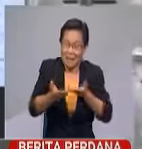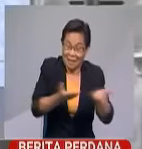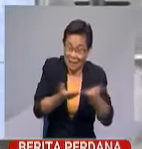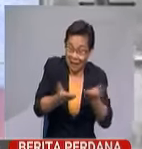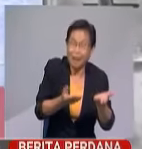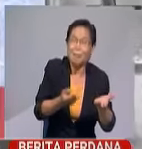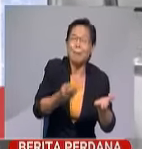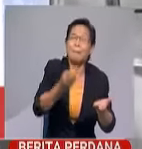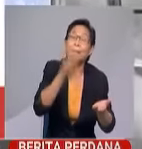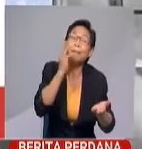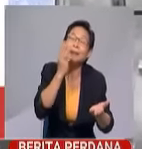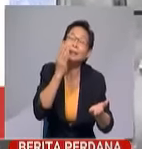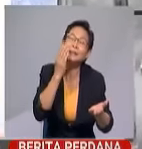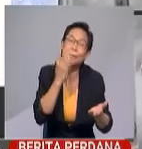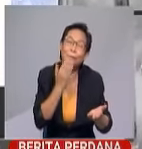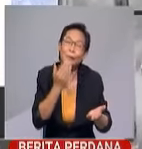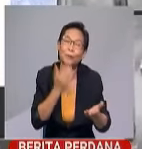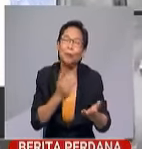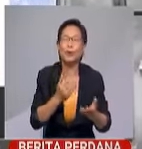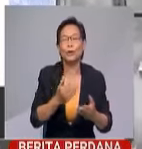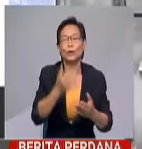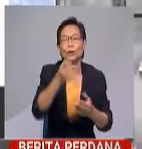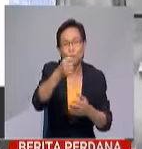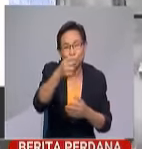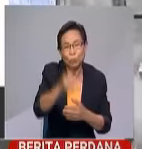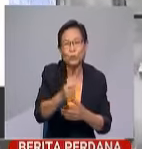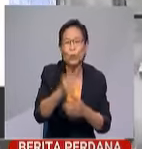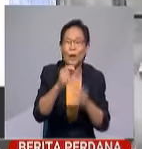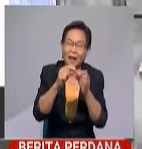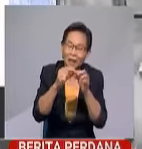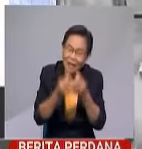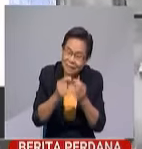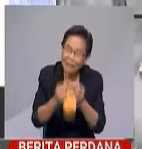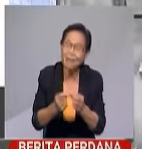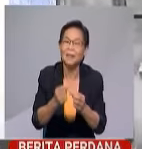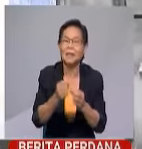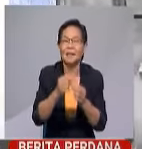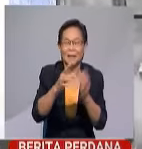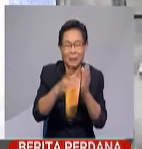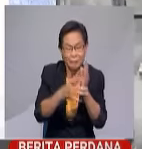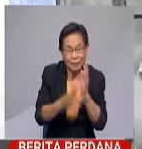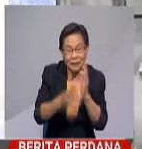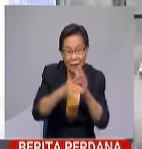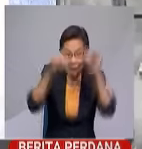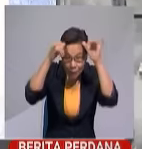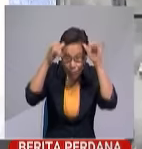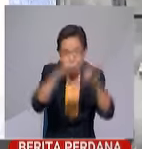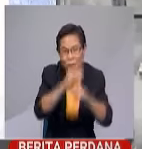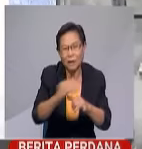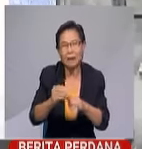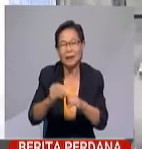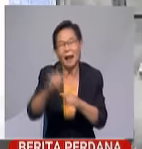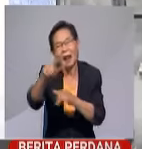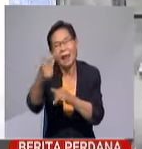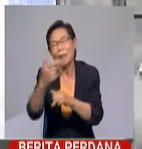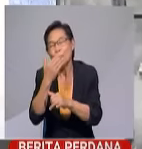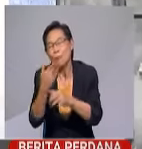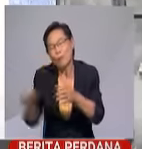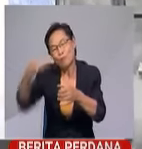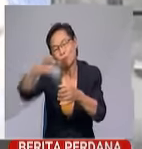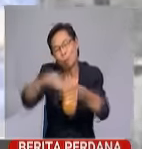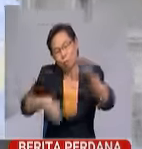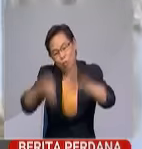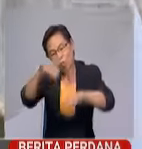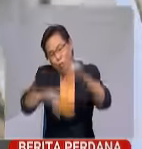yang berasaskan susu, gula merah, kekacang, minyak sapi dan beberapa manisan yang lain. Ravindran Sanmugam,